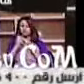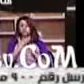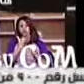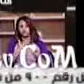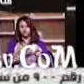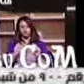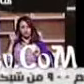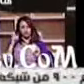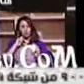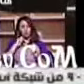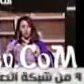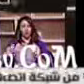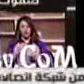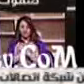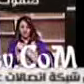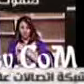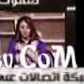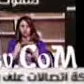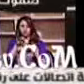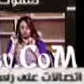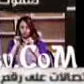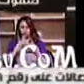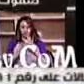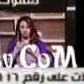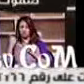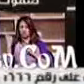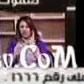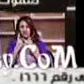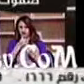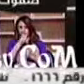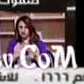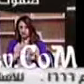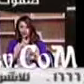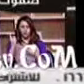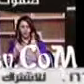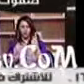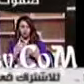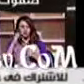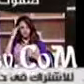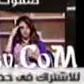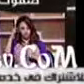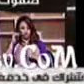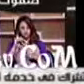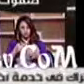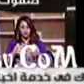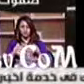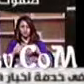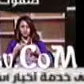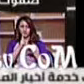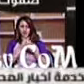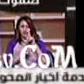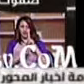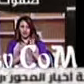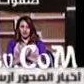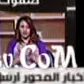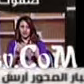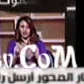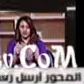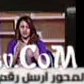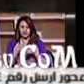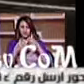اذا وجد المبرر الموضوعي يجب ان يتخذ القرار بكل شجاعه وبكل شكرا جزيلا دكتور صفه عبد الغني نائب رئيس حزب البناء والتنميه اللي